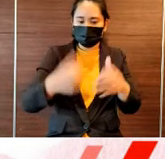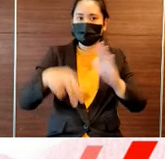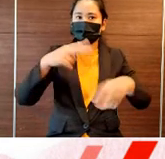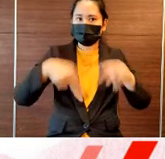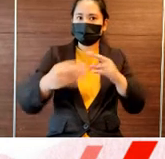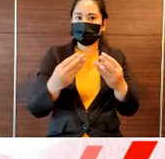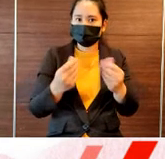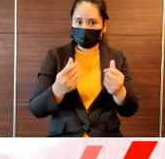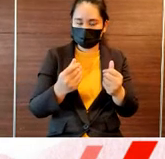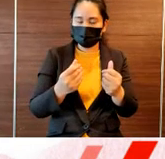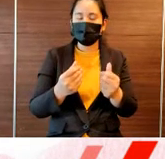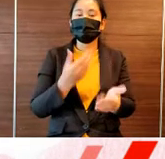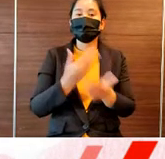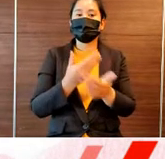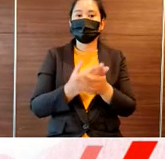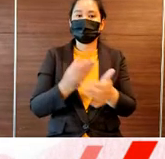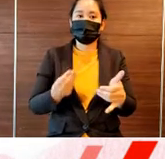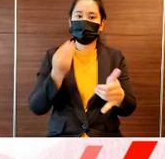งนะครับนะ